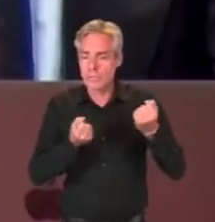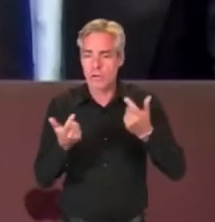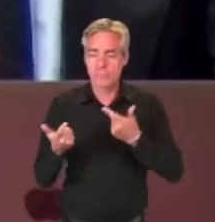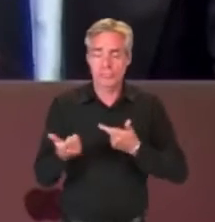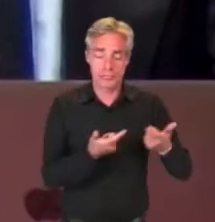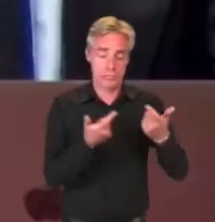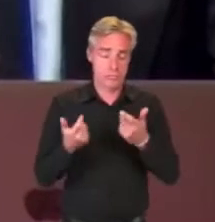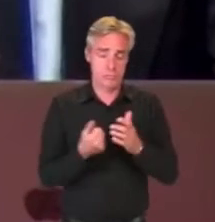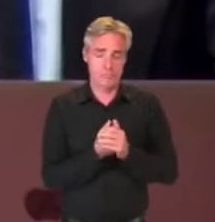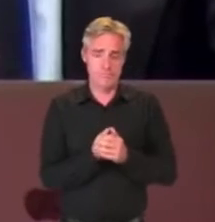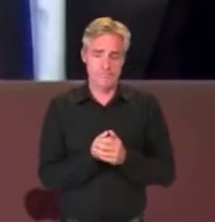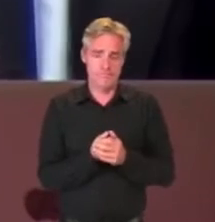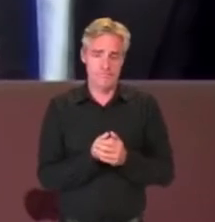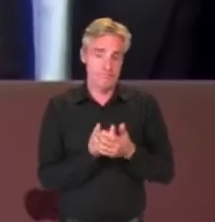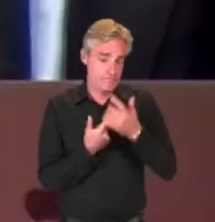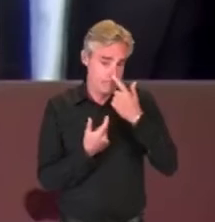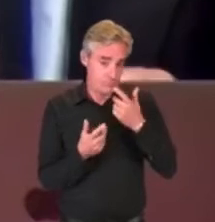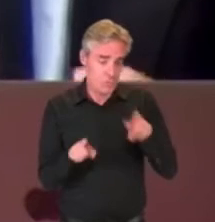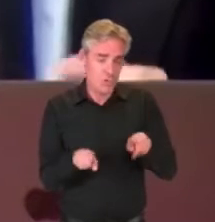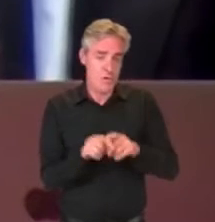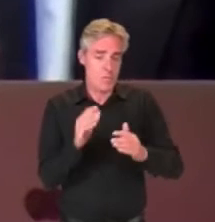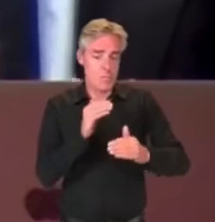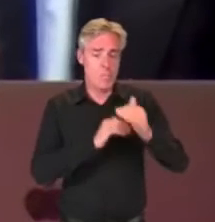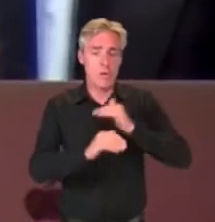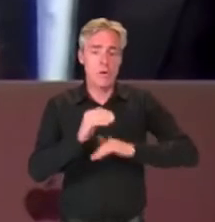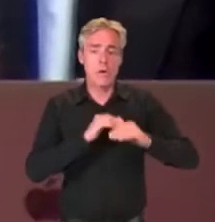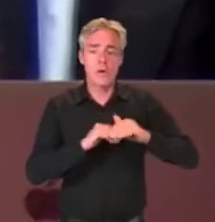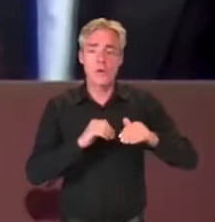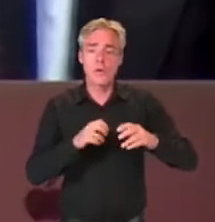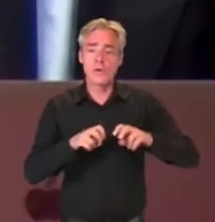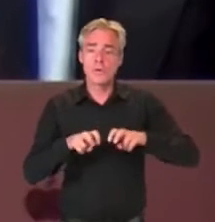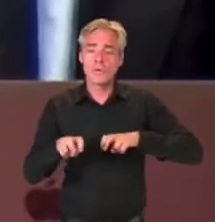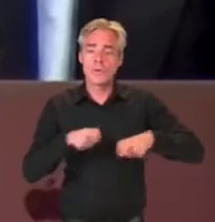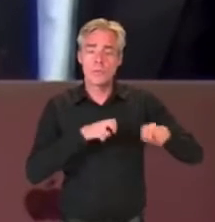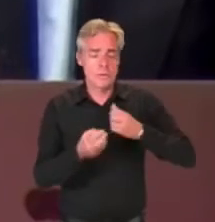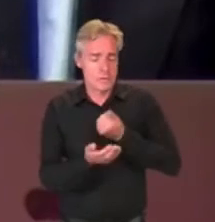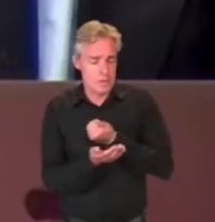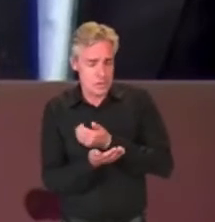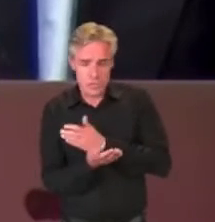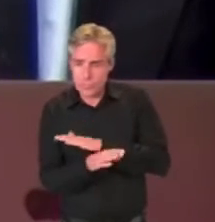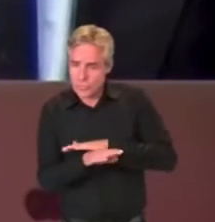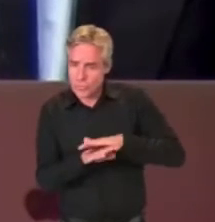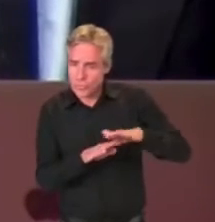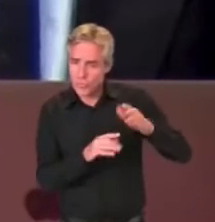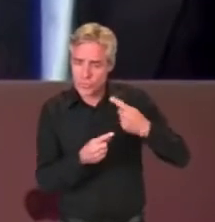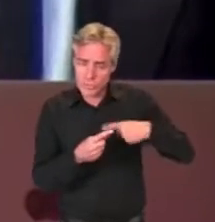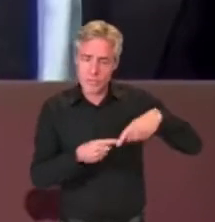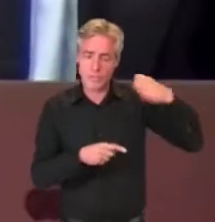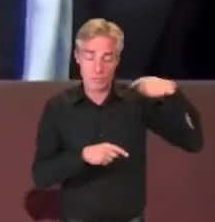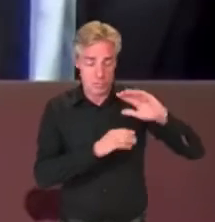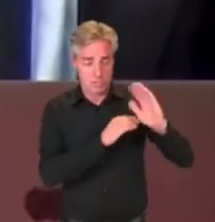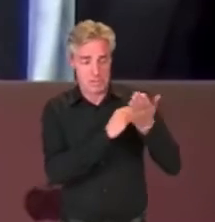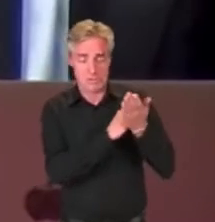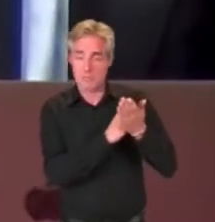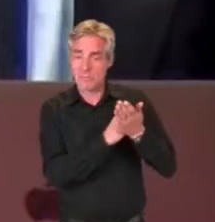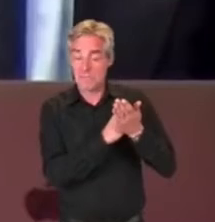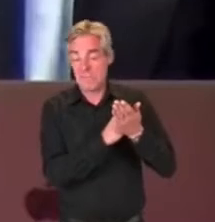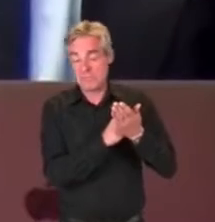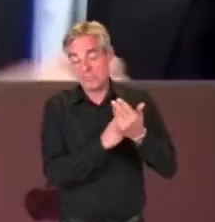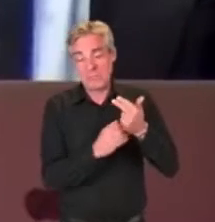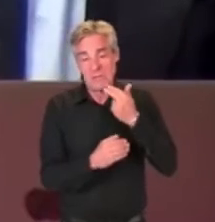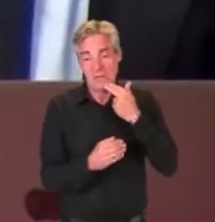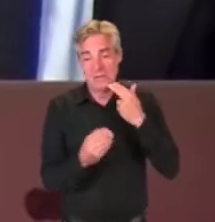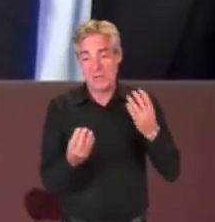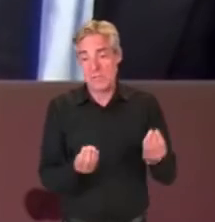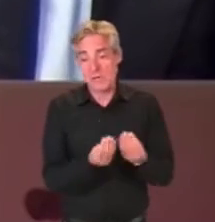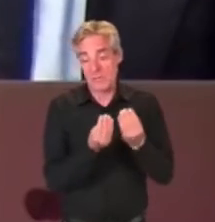à l'image du très décevant plan de mobilité douce qui nous avait été présenté lors du précédent conseil. Il existe malheureusement